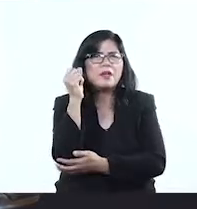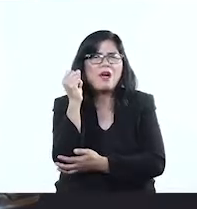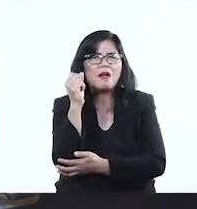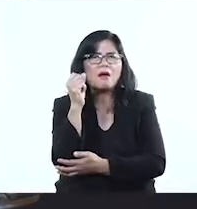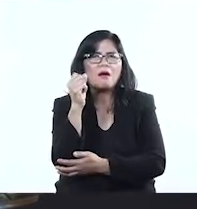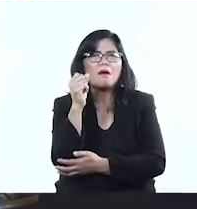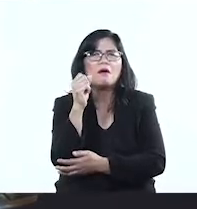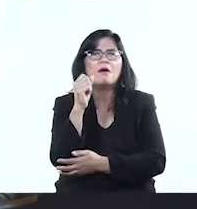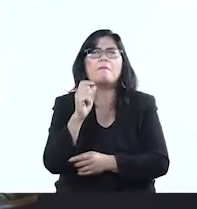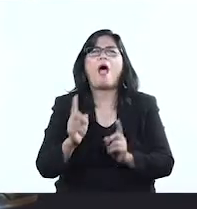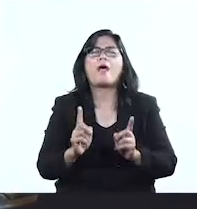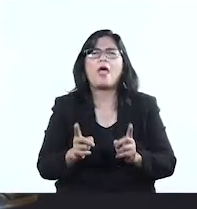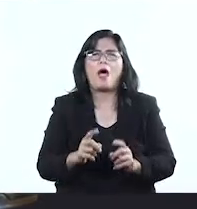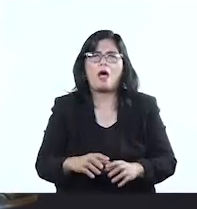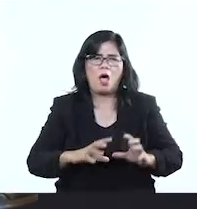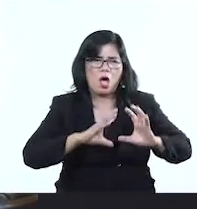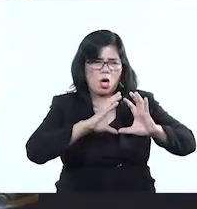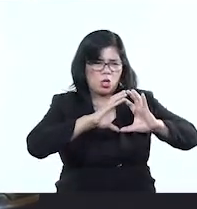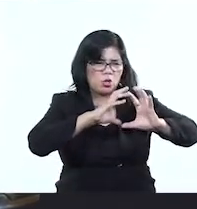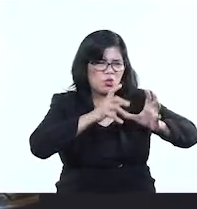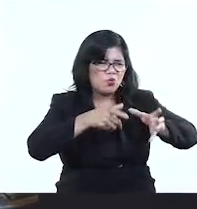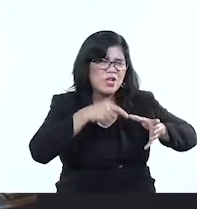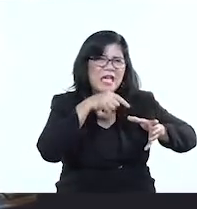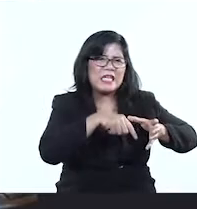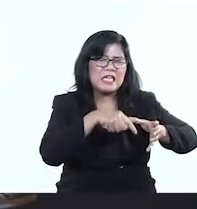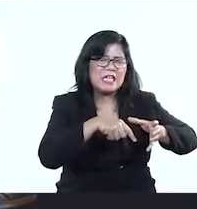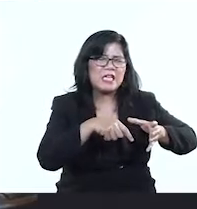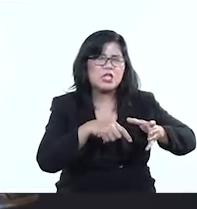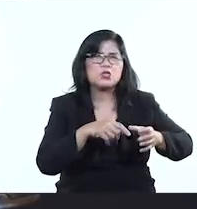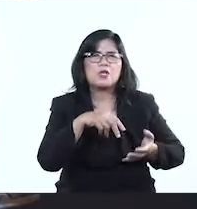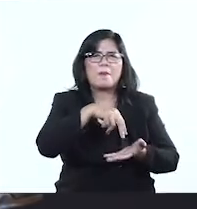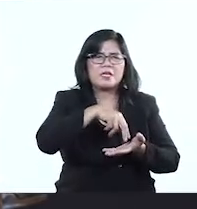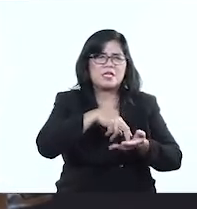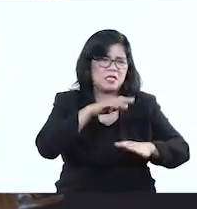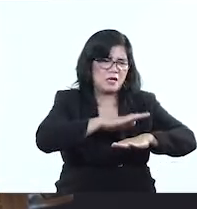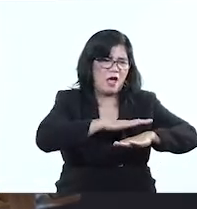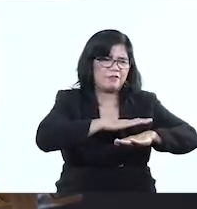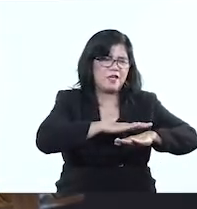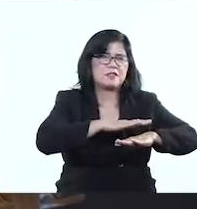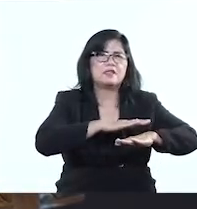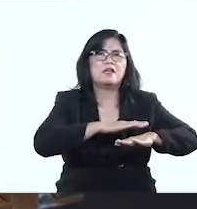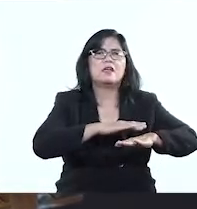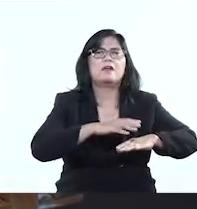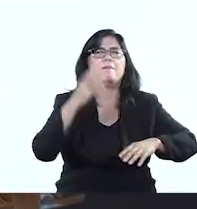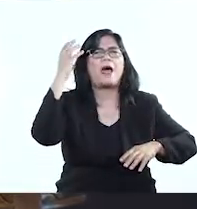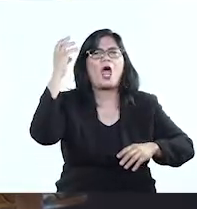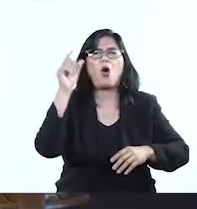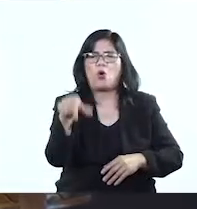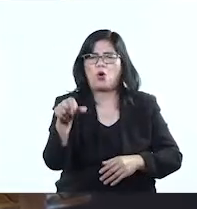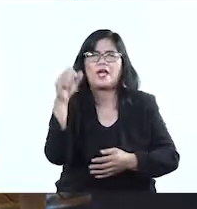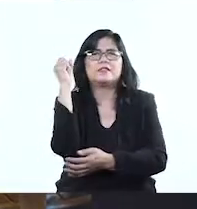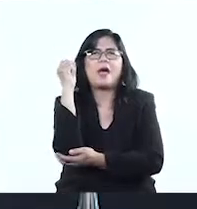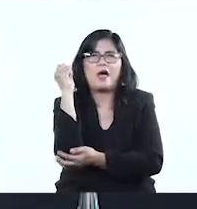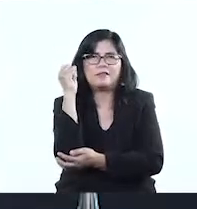scope di dunia ini sudah berdiri dan kepalanya orang Manado bilang dunia serta bo bales Hai